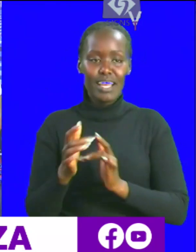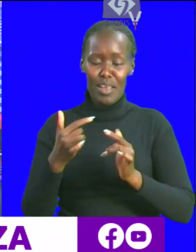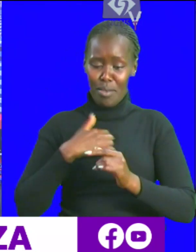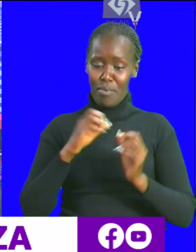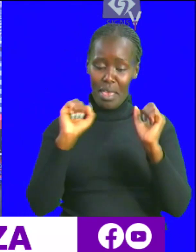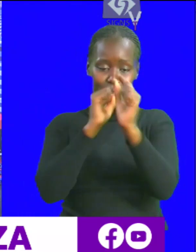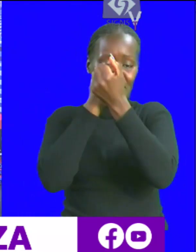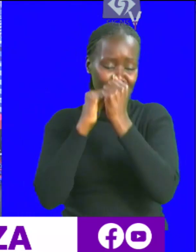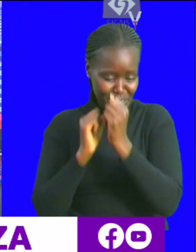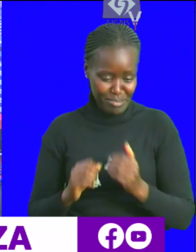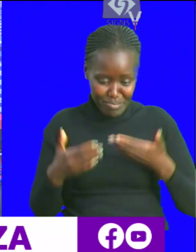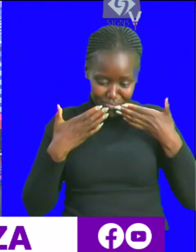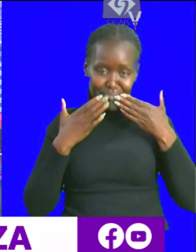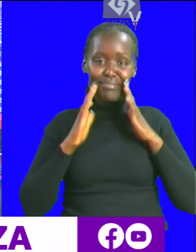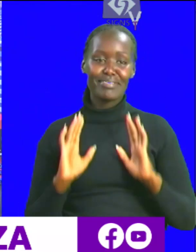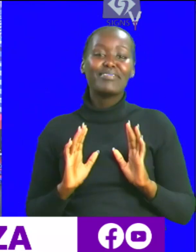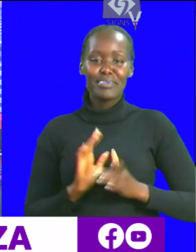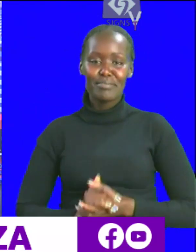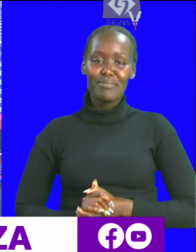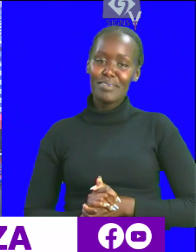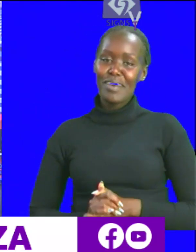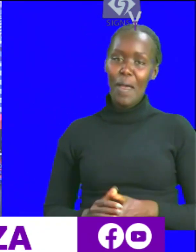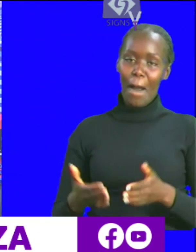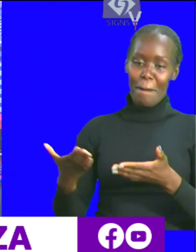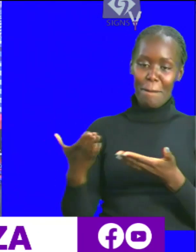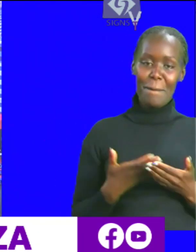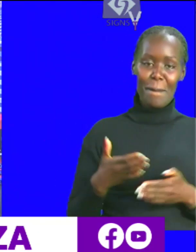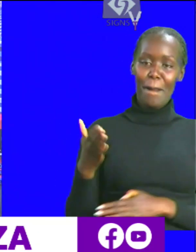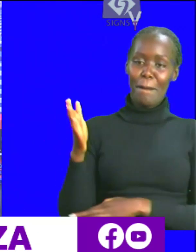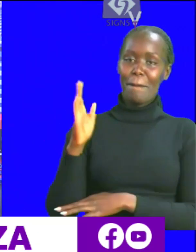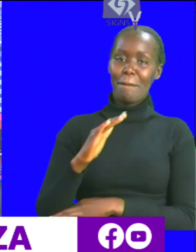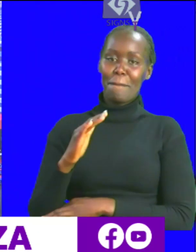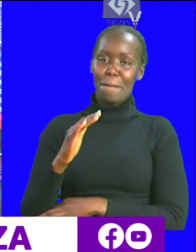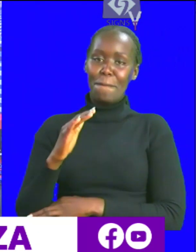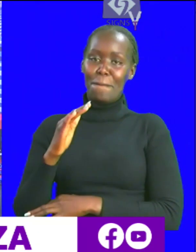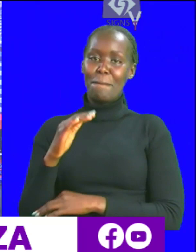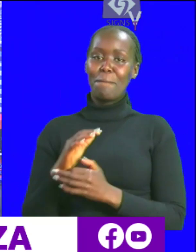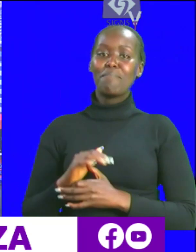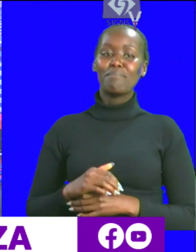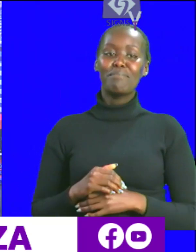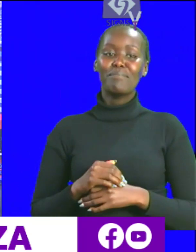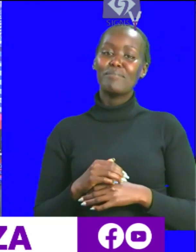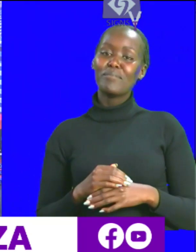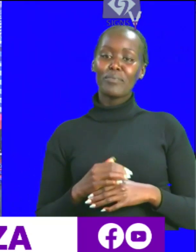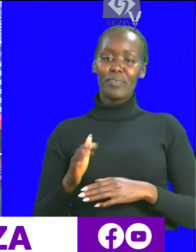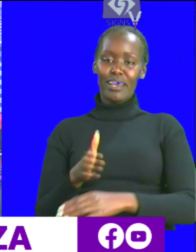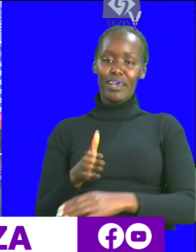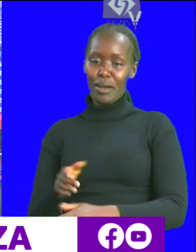Unajua bana. Niko surprised unajua Bible hiyo. Ndio tu sadaka. Ndio tu tishe sadaka hapo.